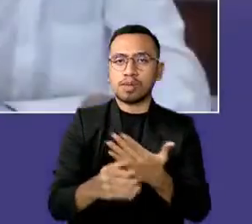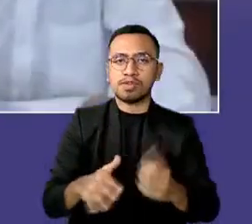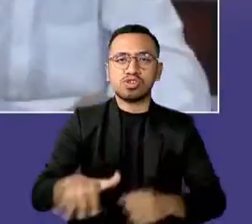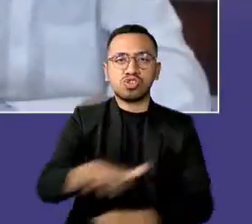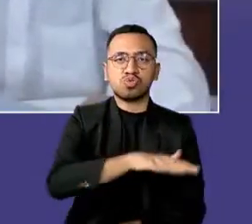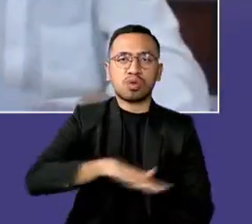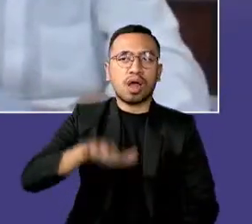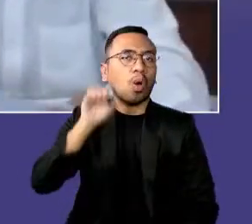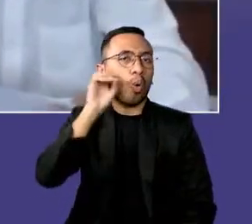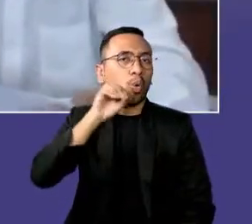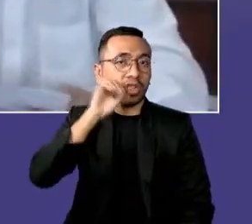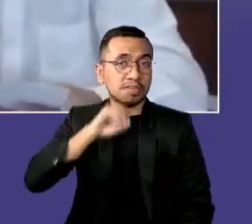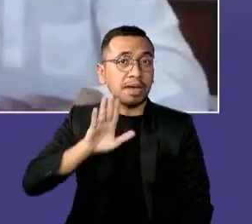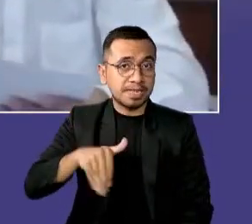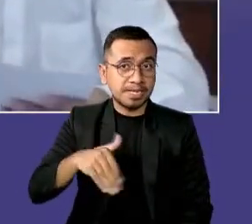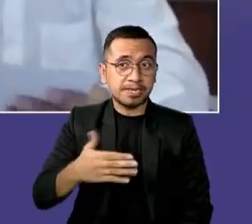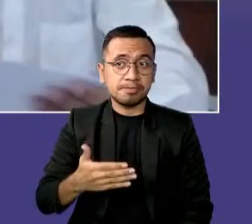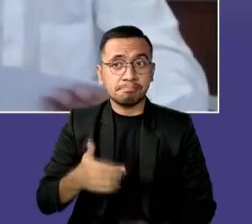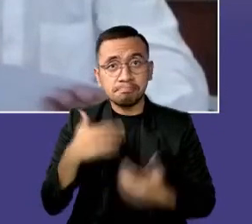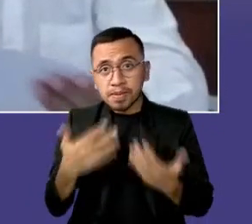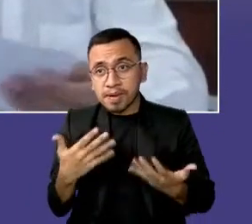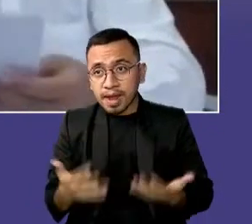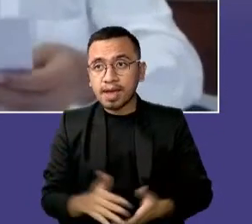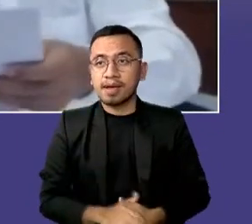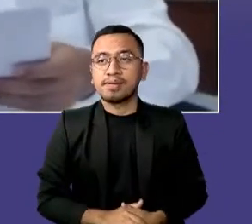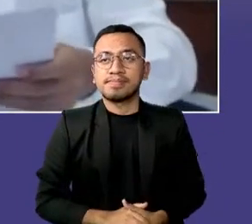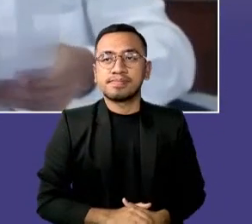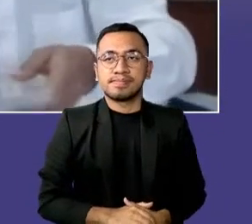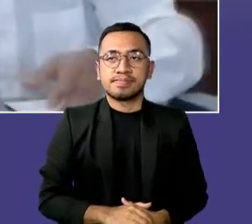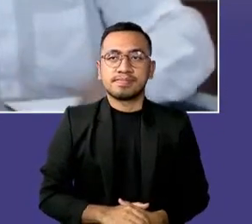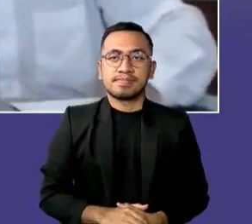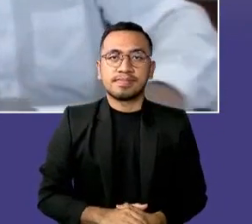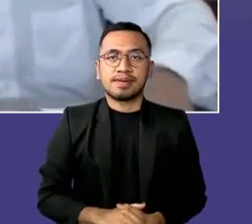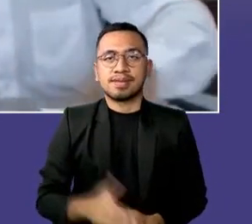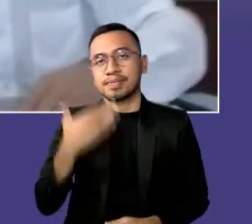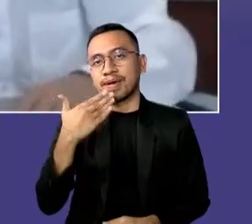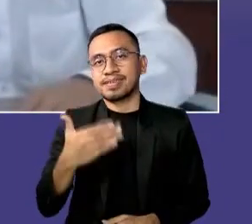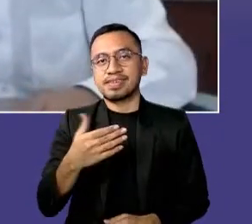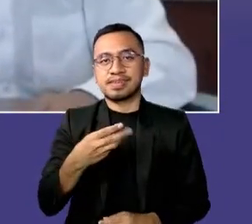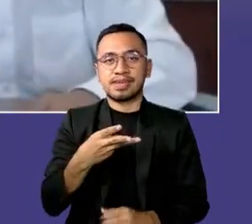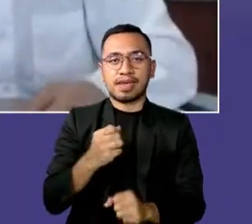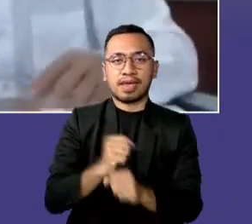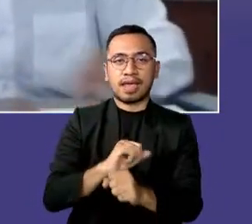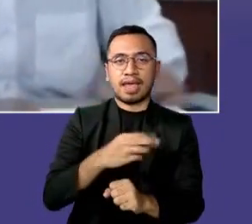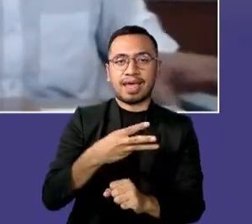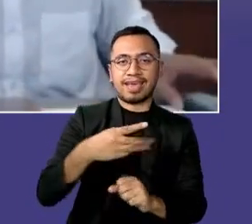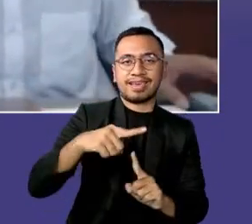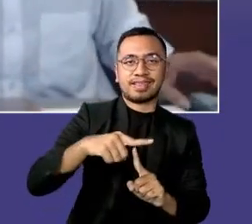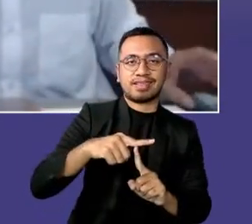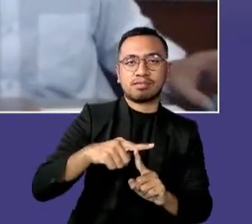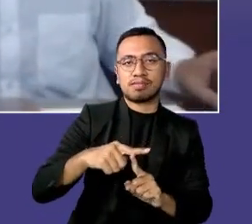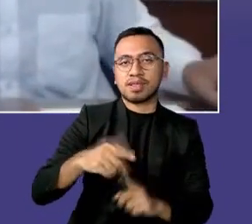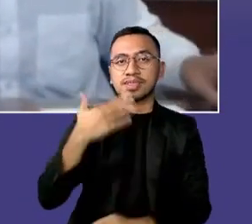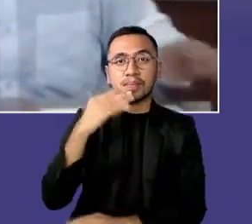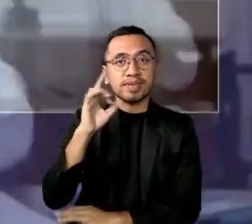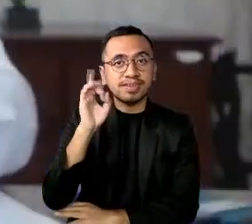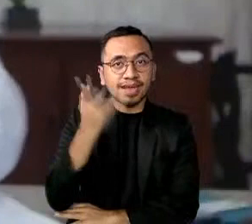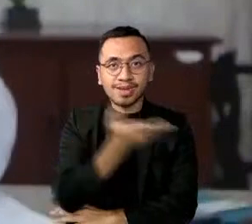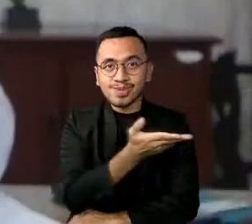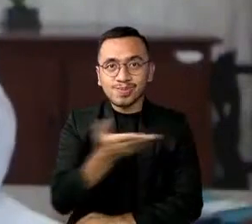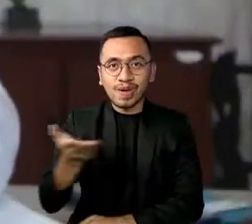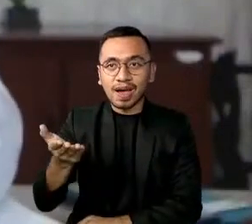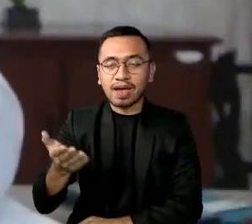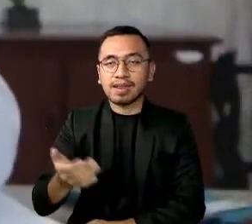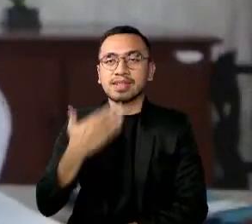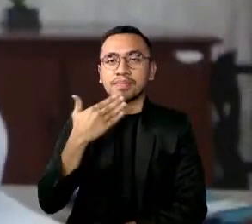ya betul ya Ya terima kasih Abang enzim Selamat siang para narasumber dan selamat